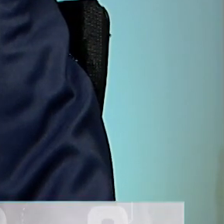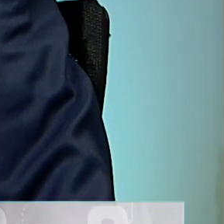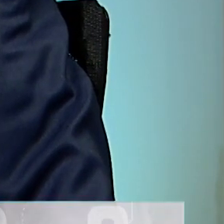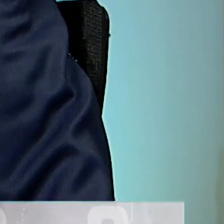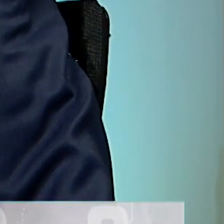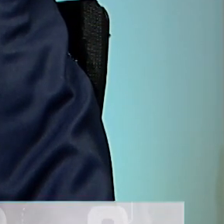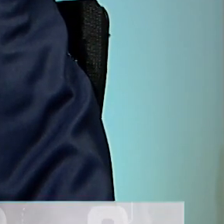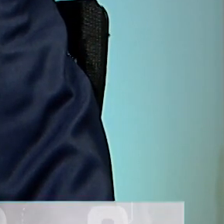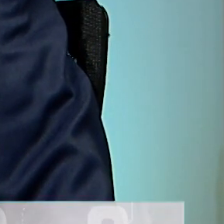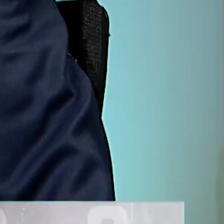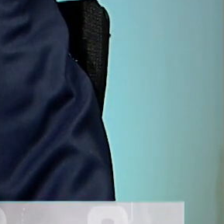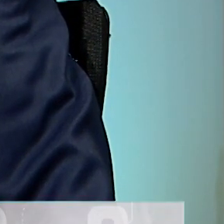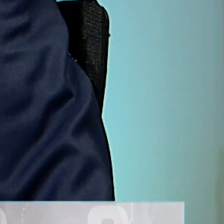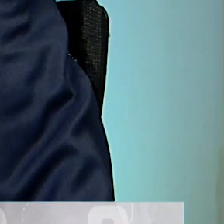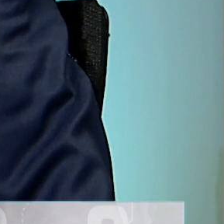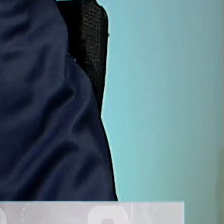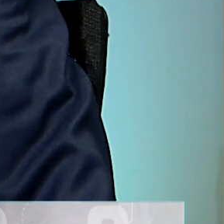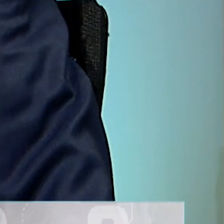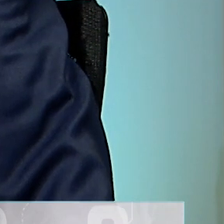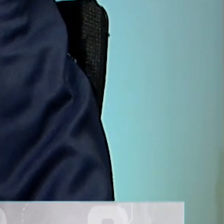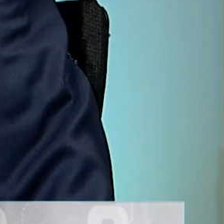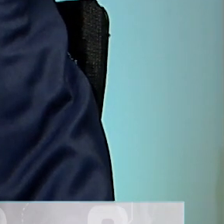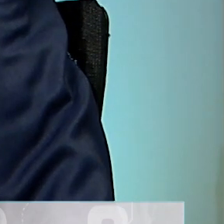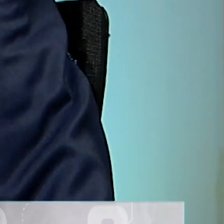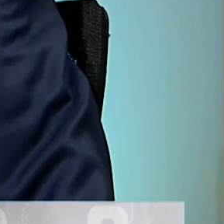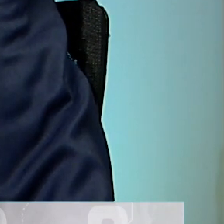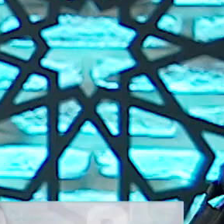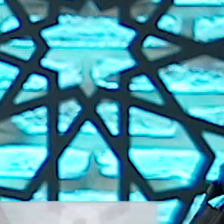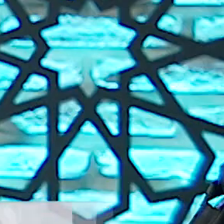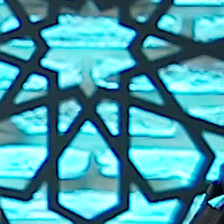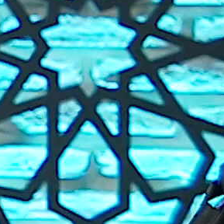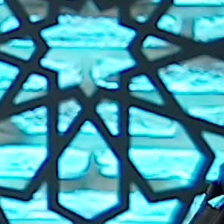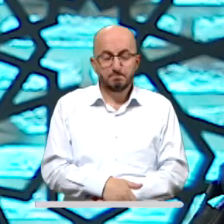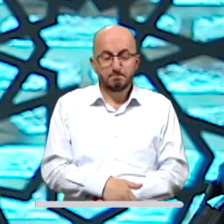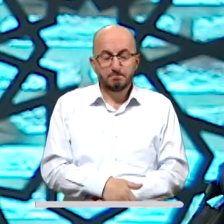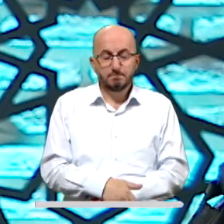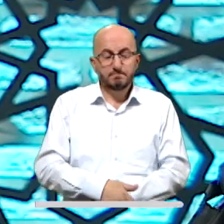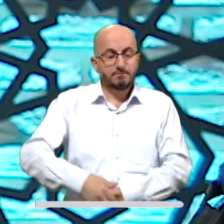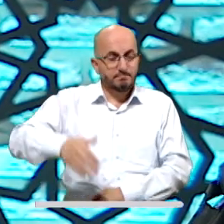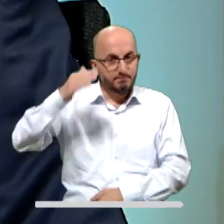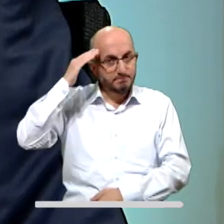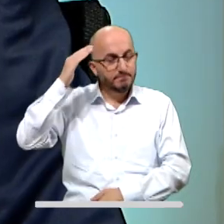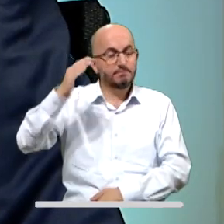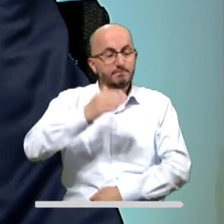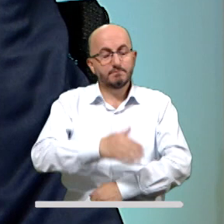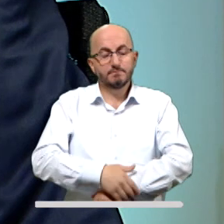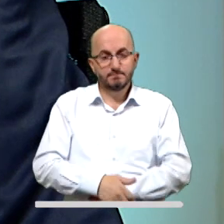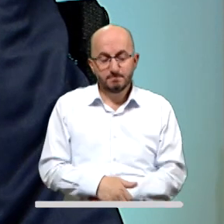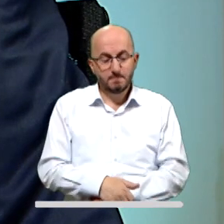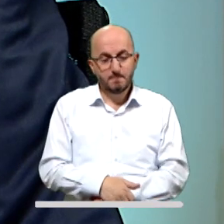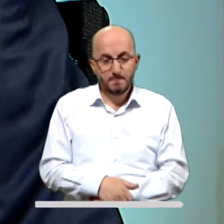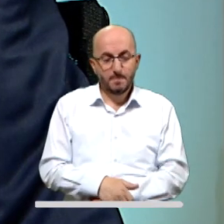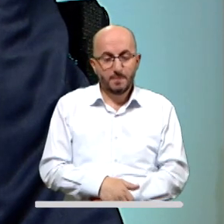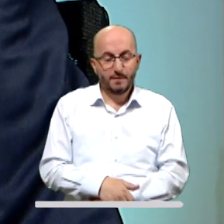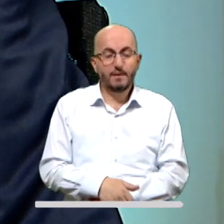çekerek namaza başlarlar. Bu sünnettir. Eyvallah hocam. Erkan Bey'in çok çok selamları var hocam size. Selam.